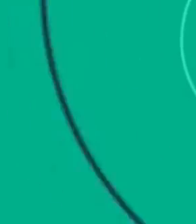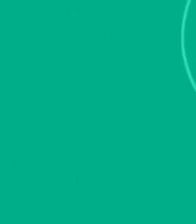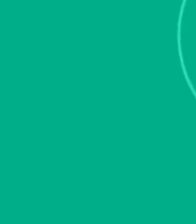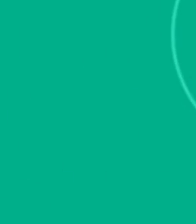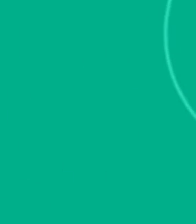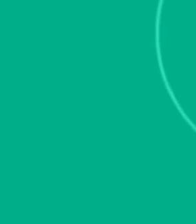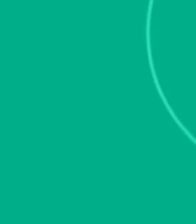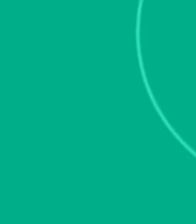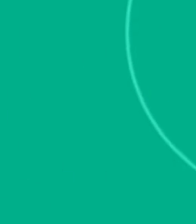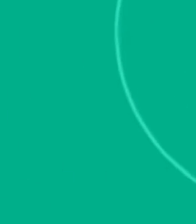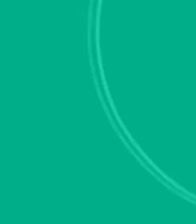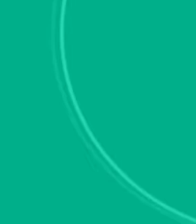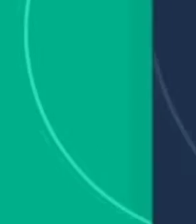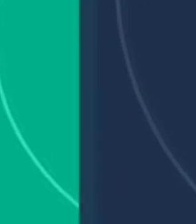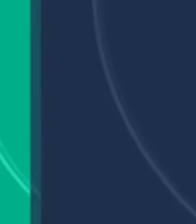Музика